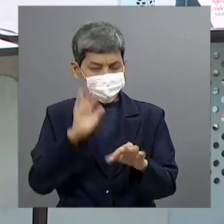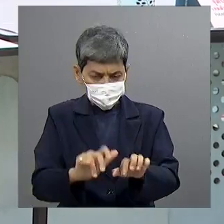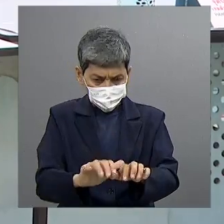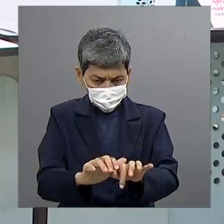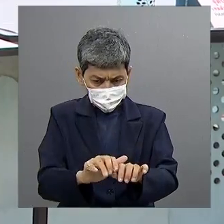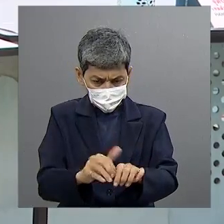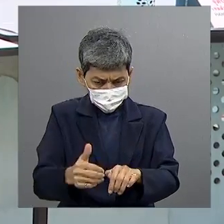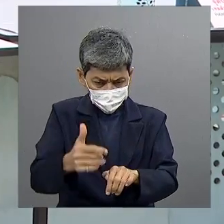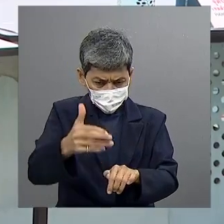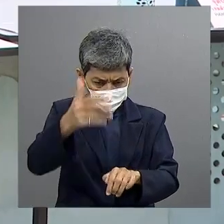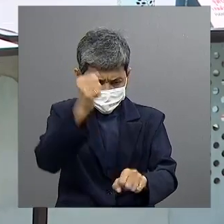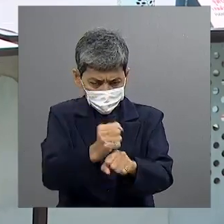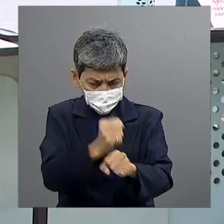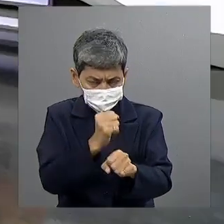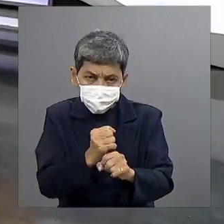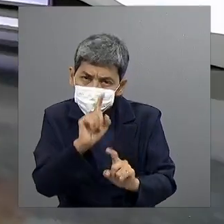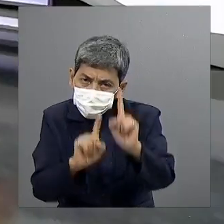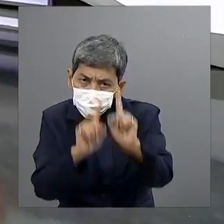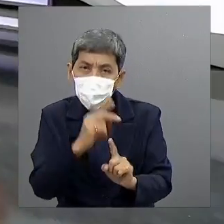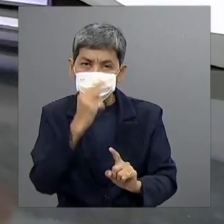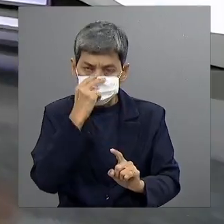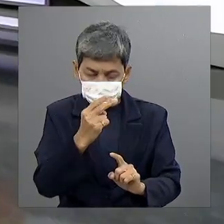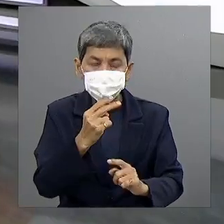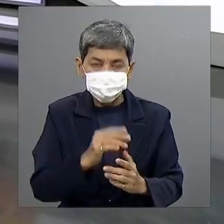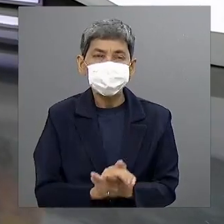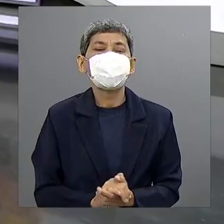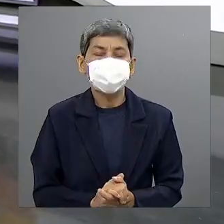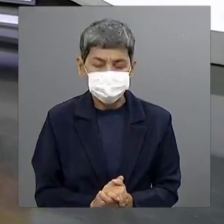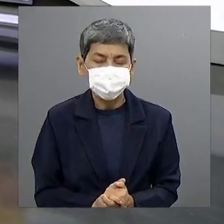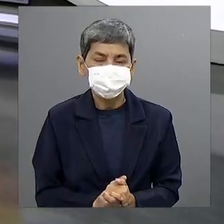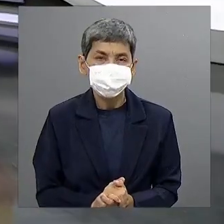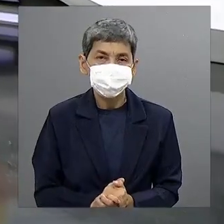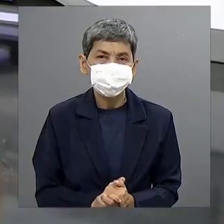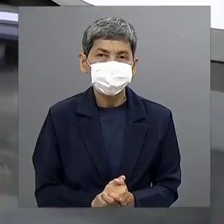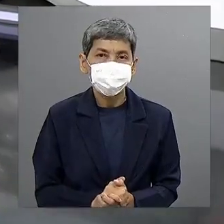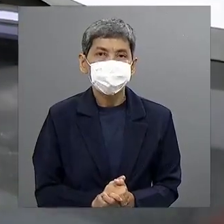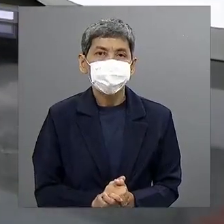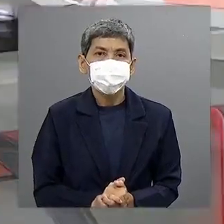นำไปสู่การประเมินภาพรวมทั้งระบบค่ะคุณจิรัชตาคุณพรวดีคะ ค่ะขอบคุณค่ะ